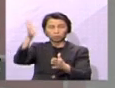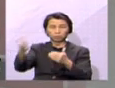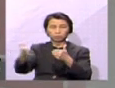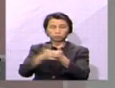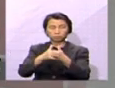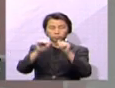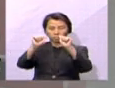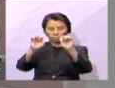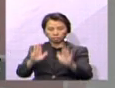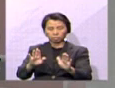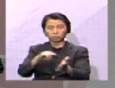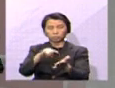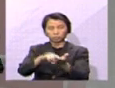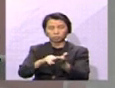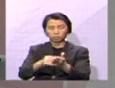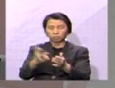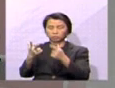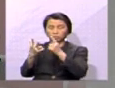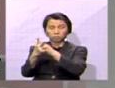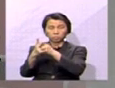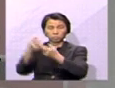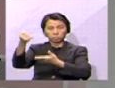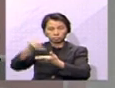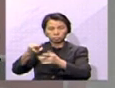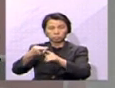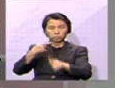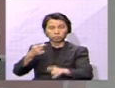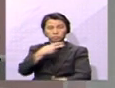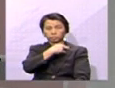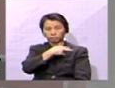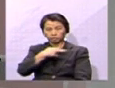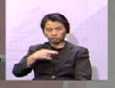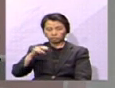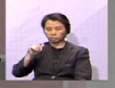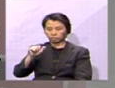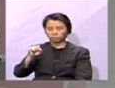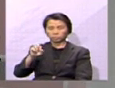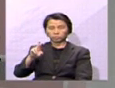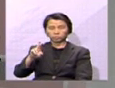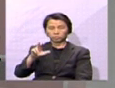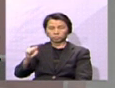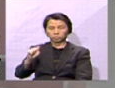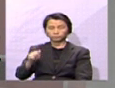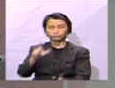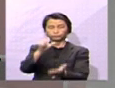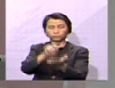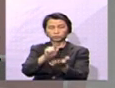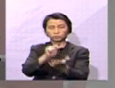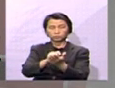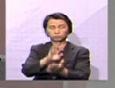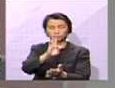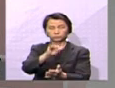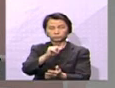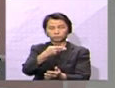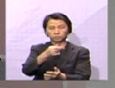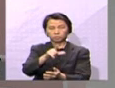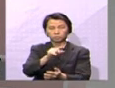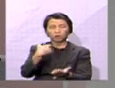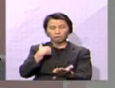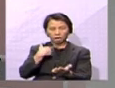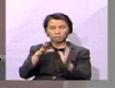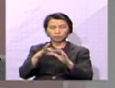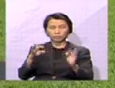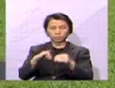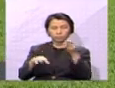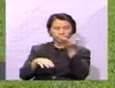ahad ini turut serta seorang lagi pemain import juga dari Indonesia Ezra Willian wartawan Fli Ibrahim ada